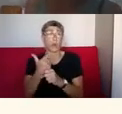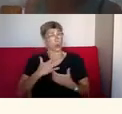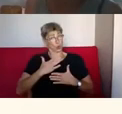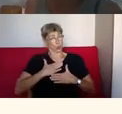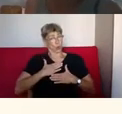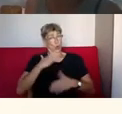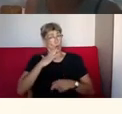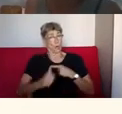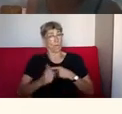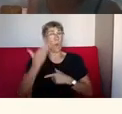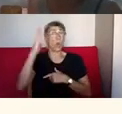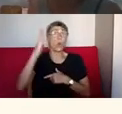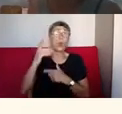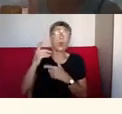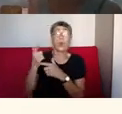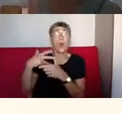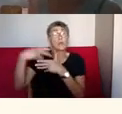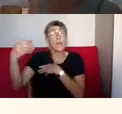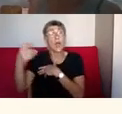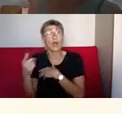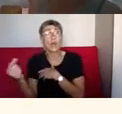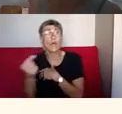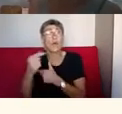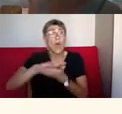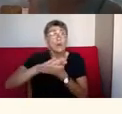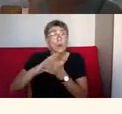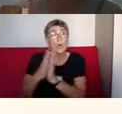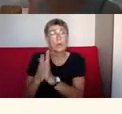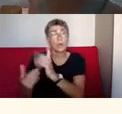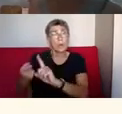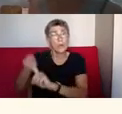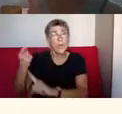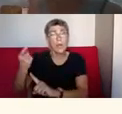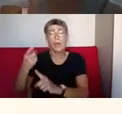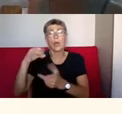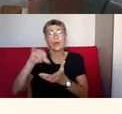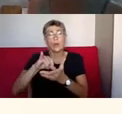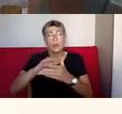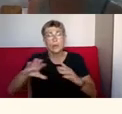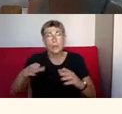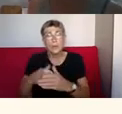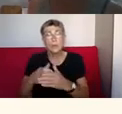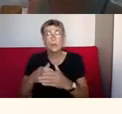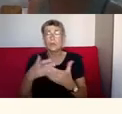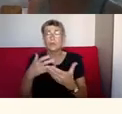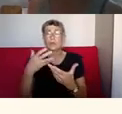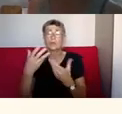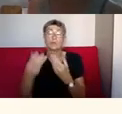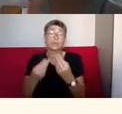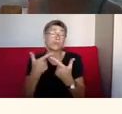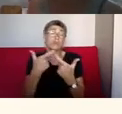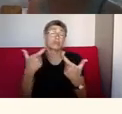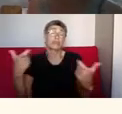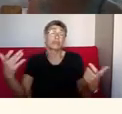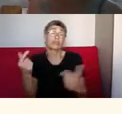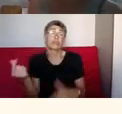des services externes. Donc, ça peut être aussi des associations spécialisées, des centres de formation, tout type de partenaires en